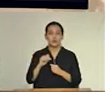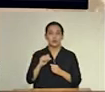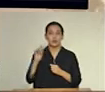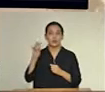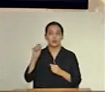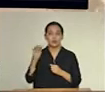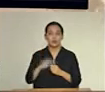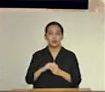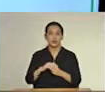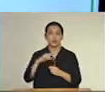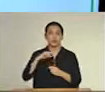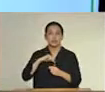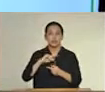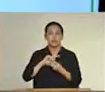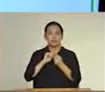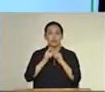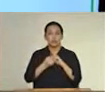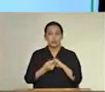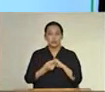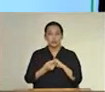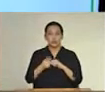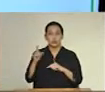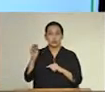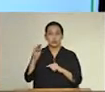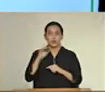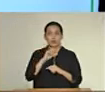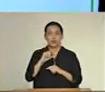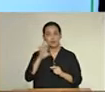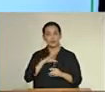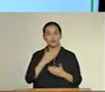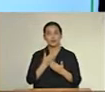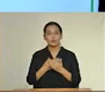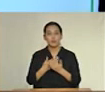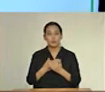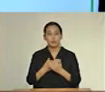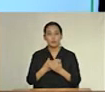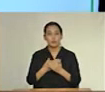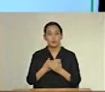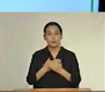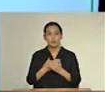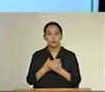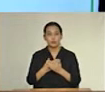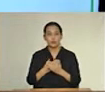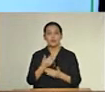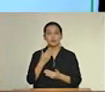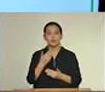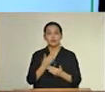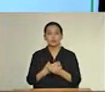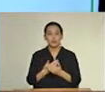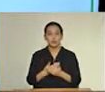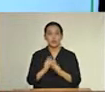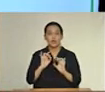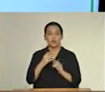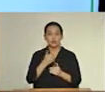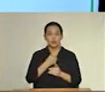urusiy o'zgaruvchanlikning gamologik qatorlari kabi qonunlar kashf etilgan. Shu o'rinda sizga bir misol